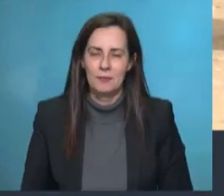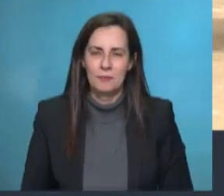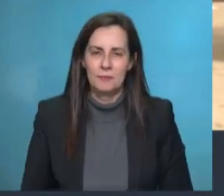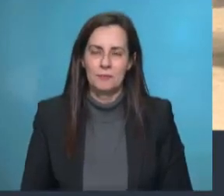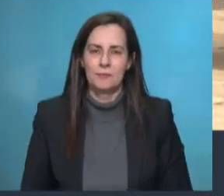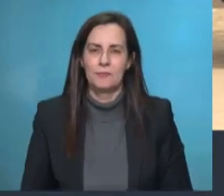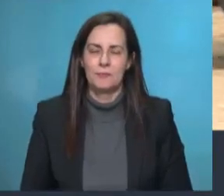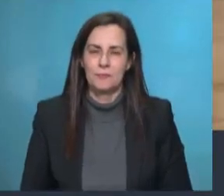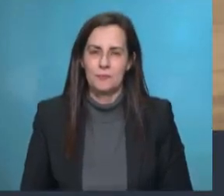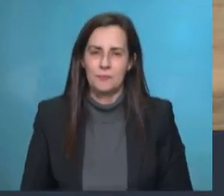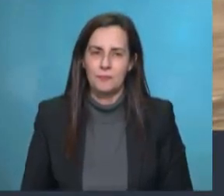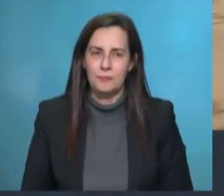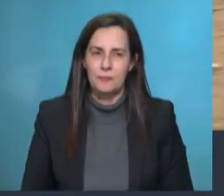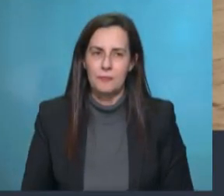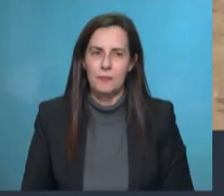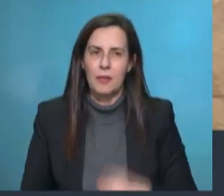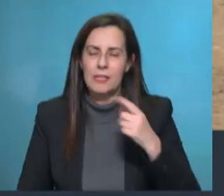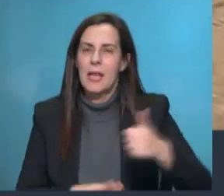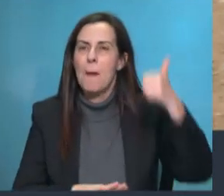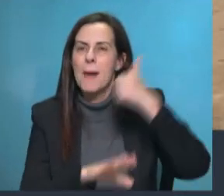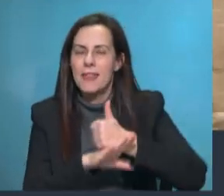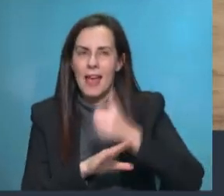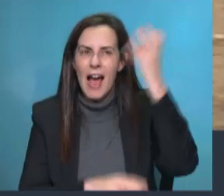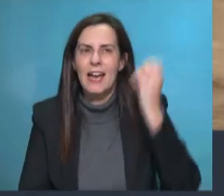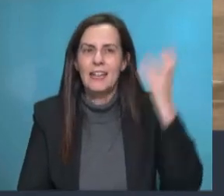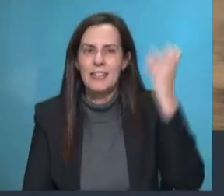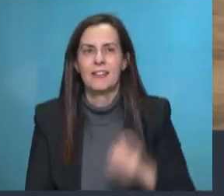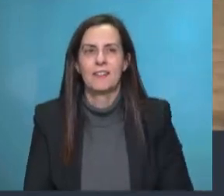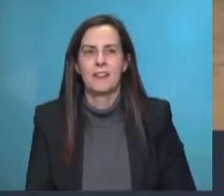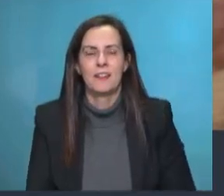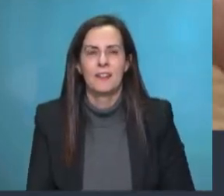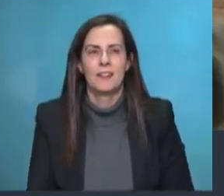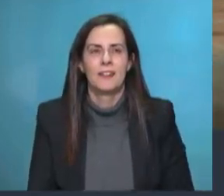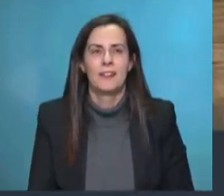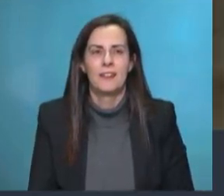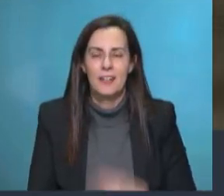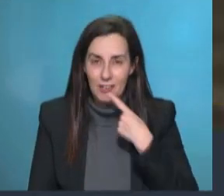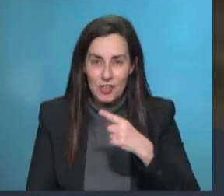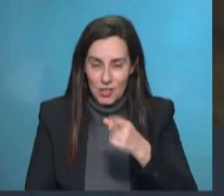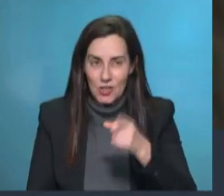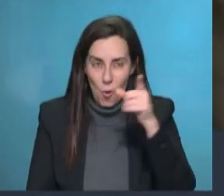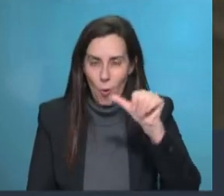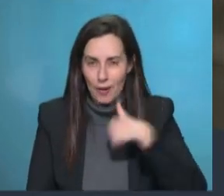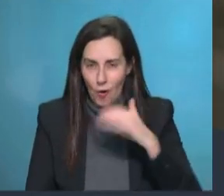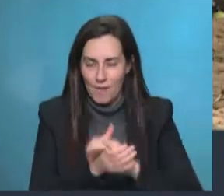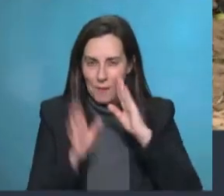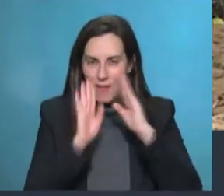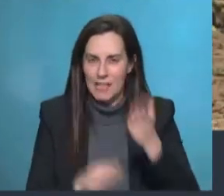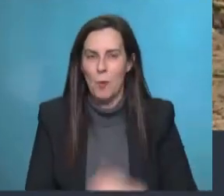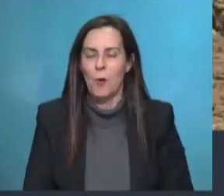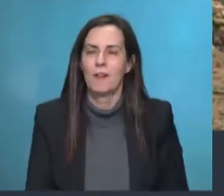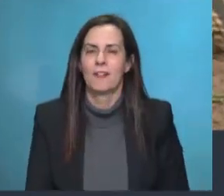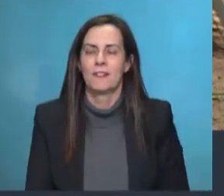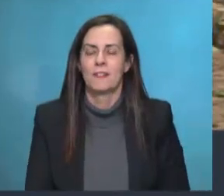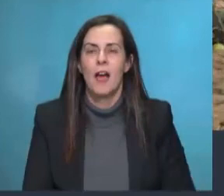באיור הנ אנאל כטיפ תגיד שזה אורי אנחנו רים בפיייסבוק ואלה מצוין